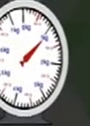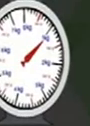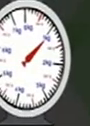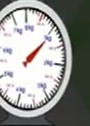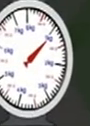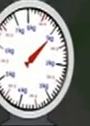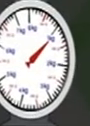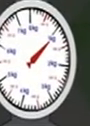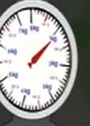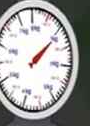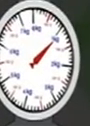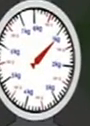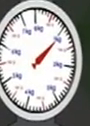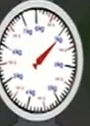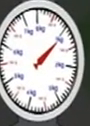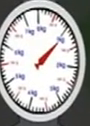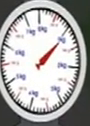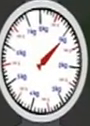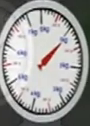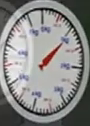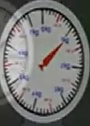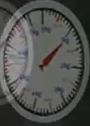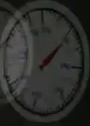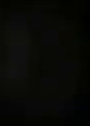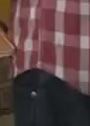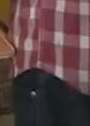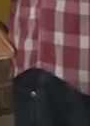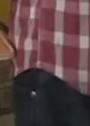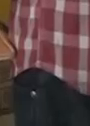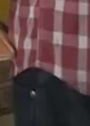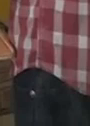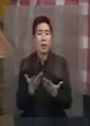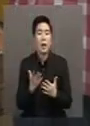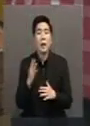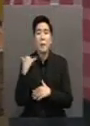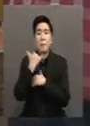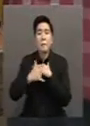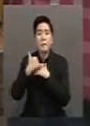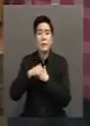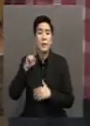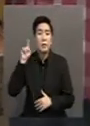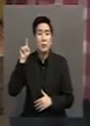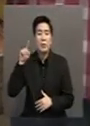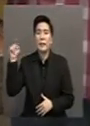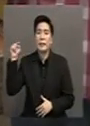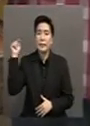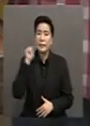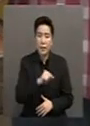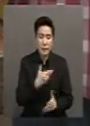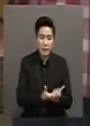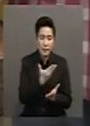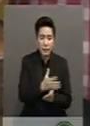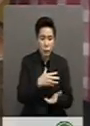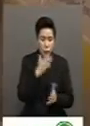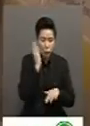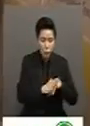บาทต่อกิโลกรัมในช่วง2ปีเท่านั้นซึ่งเป็นช่วงที่ลงต่างประเทศเข้ามากว้านซื้อทุเรียนของไทยอย่างหนัก